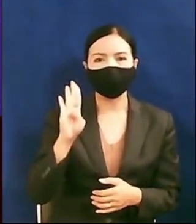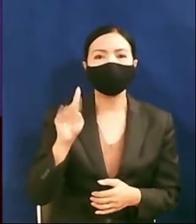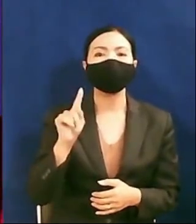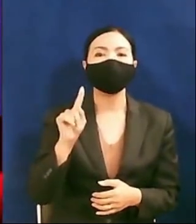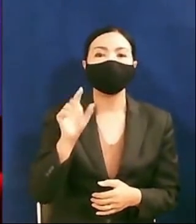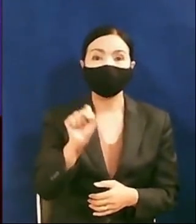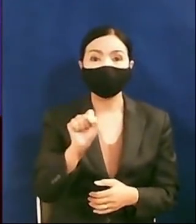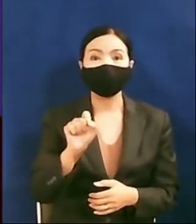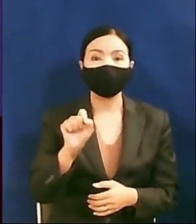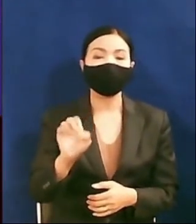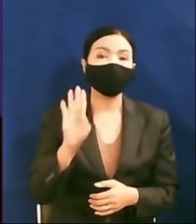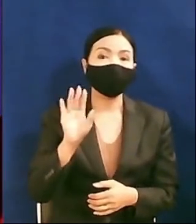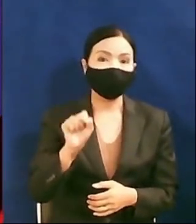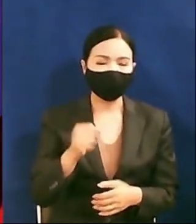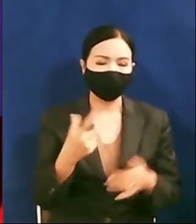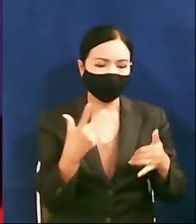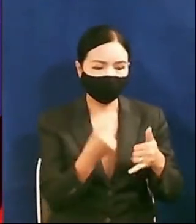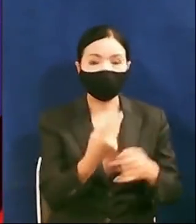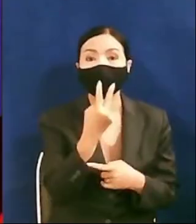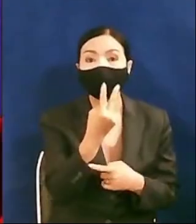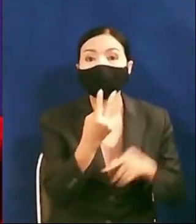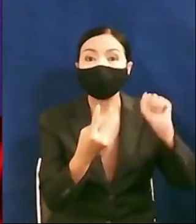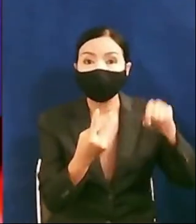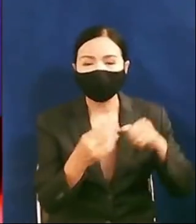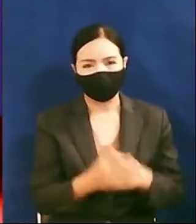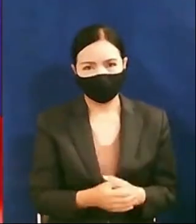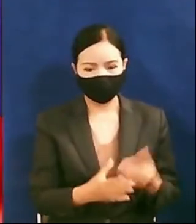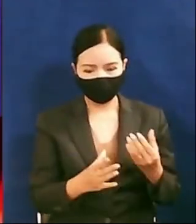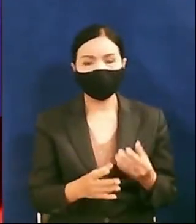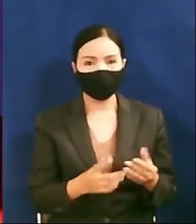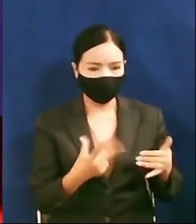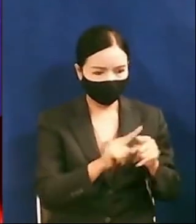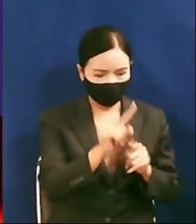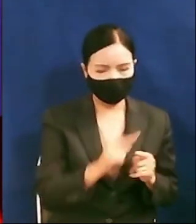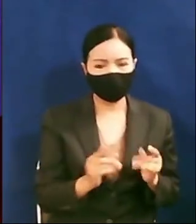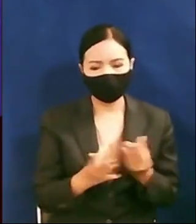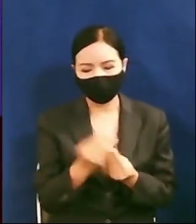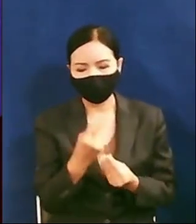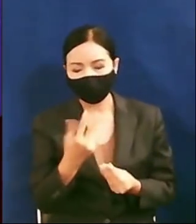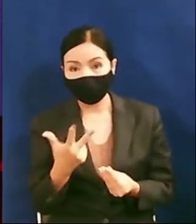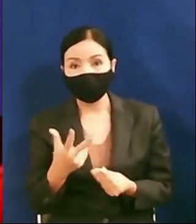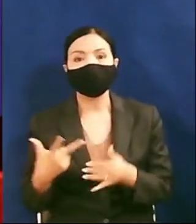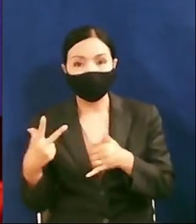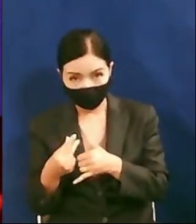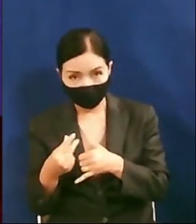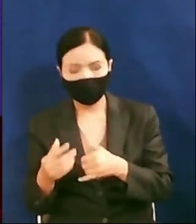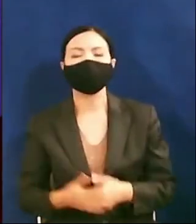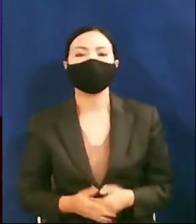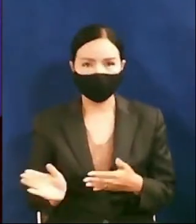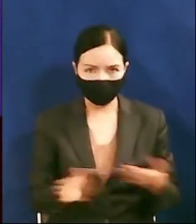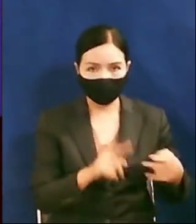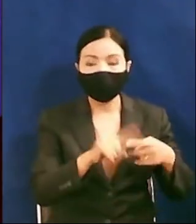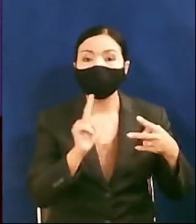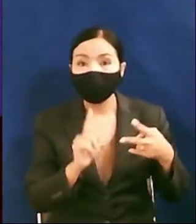ครับซึ่งก็จะเป็นการฉีด2เข็มนะครับห่างกัน3สัปดาห์นะครับกับอีกประเภทหนึ่งก็คือเรื่องของการ